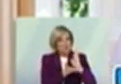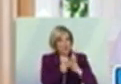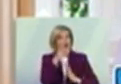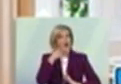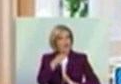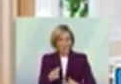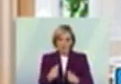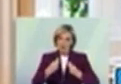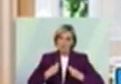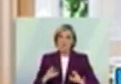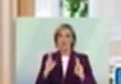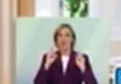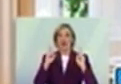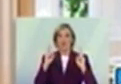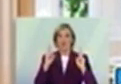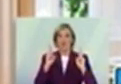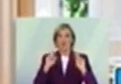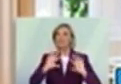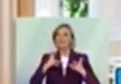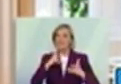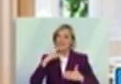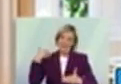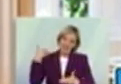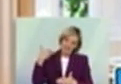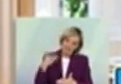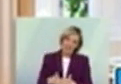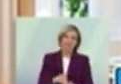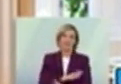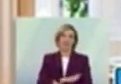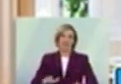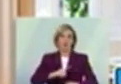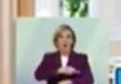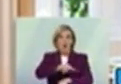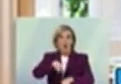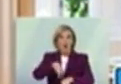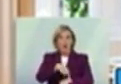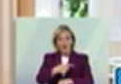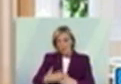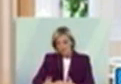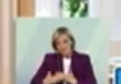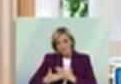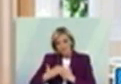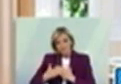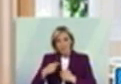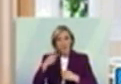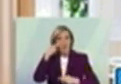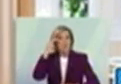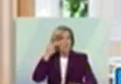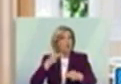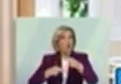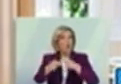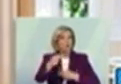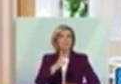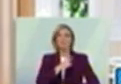από τα συστημικά ΜΜΕ, ξέρετε, όλο αυτόν τον εσμό από celebrities μέχρι πολιτικούς, να πιστούν για το